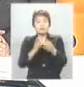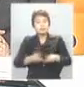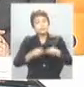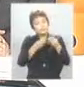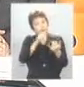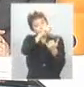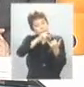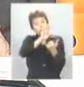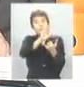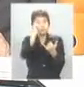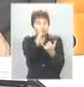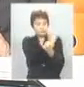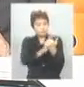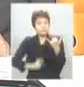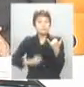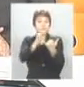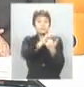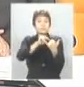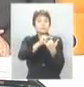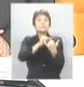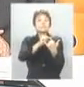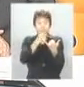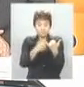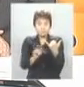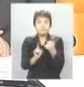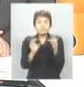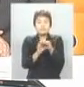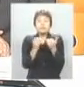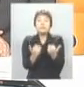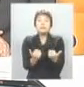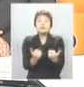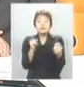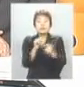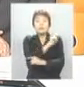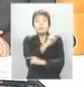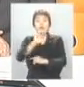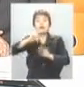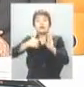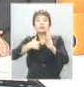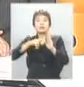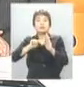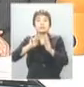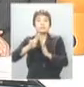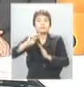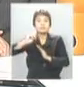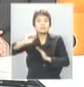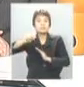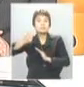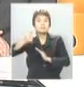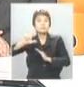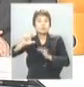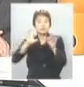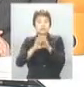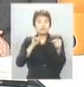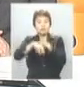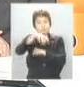ระบาทสมเด็จพระเจ้าอยู่หัวแล้วในตอนท้ายระบุด้วยว่าวันนี้วันฉัตรมงคลทางสำนักพระราชวังแจ้งงดการลงนามถวายพระพ